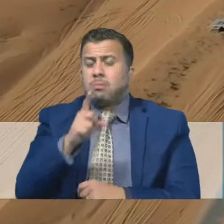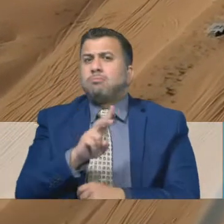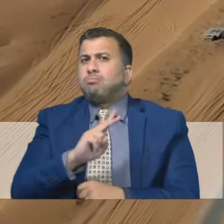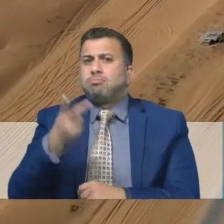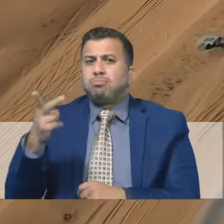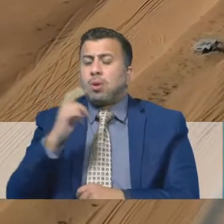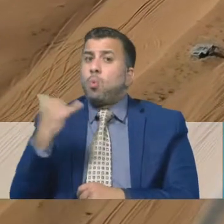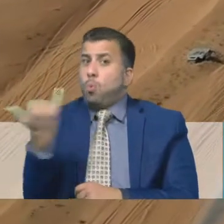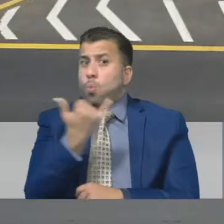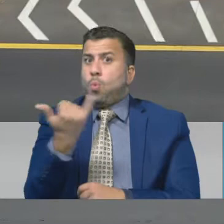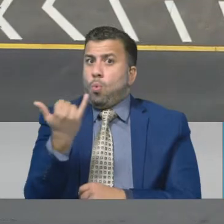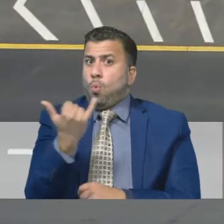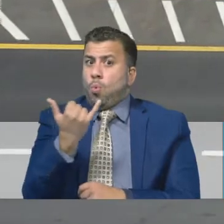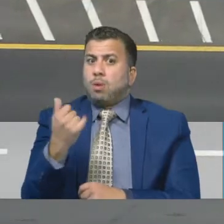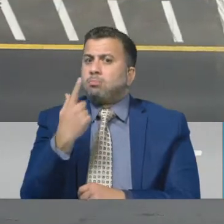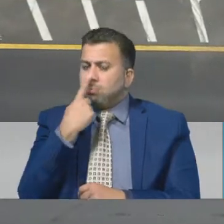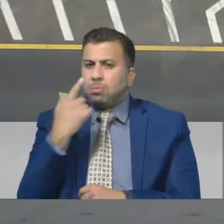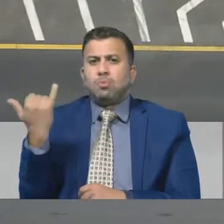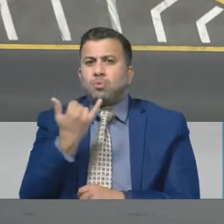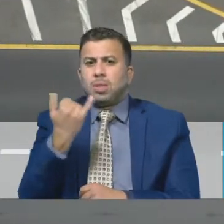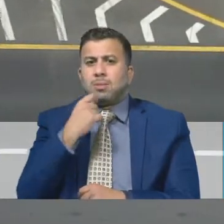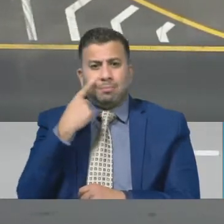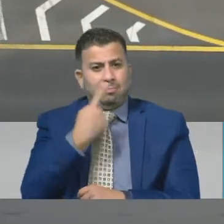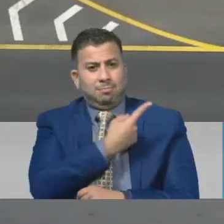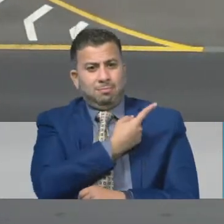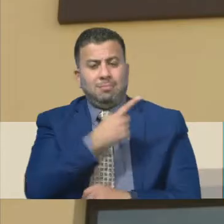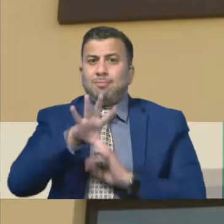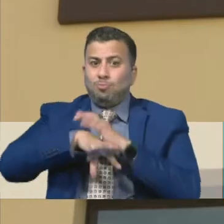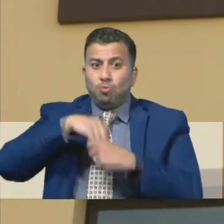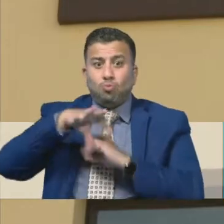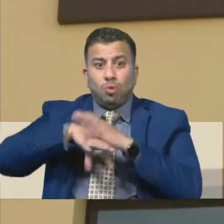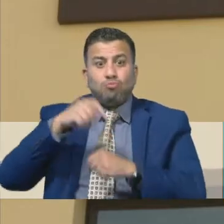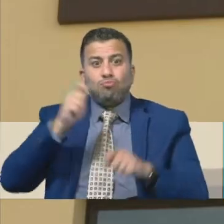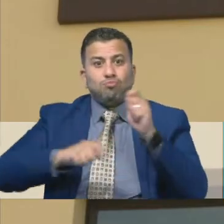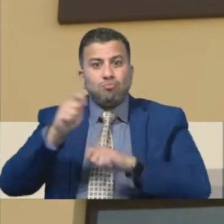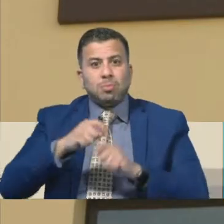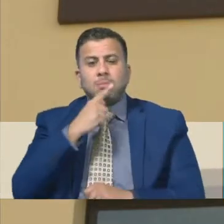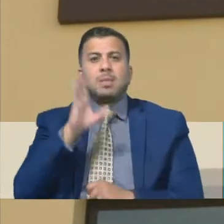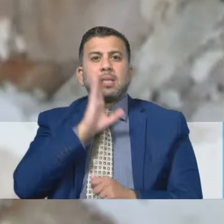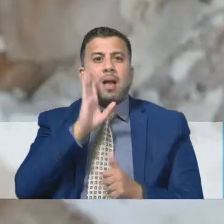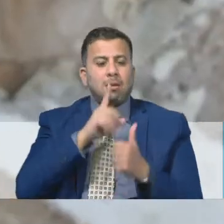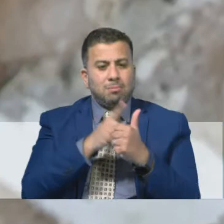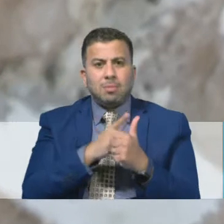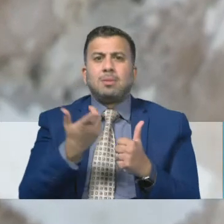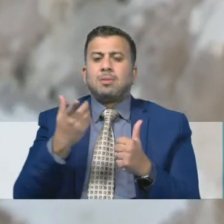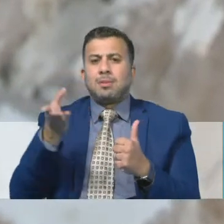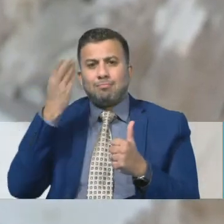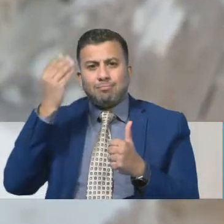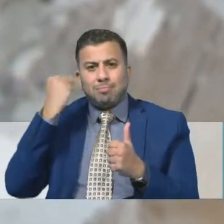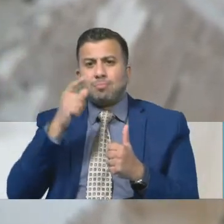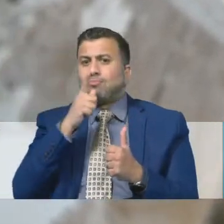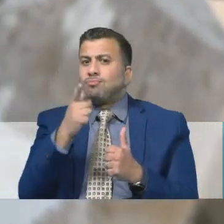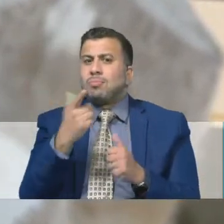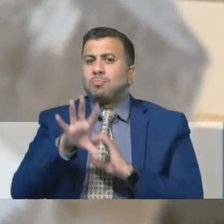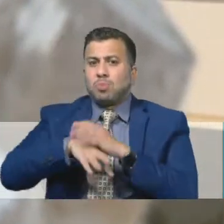متنوعة وحيوية تلبي حاجات كل فئات المجتمع بما فيها القطاع التعليمي والأكاديمي إلى